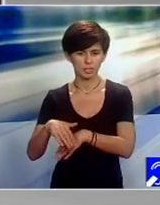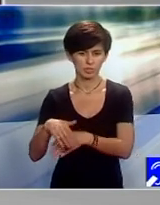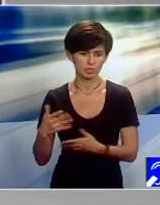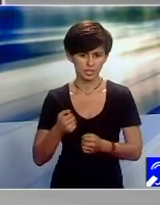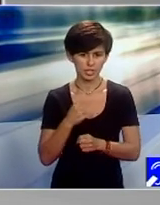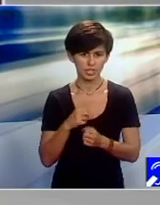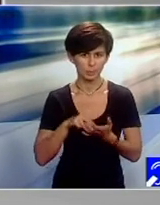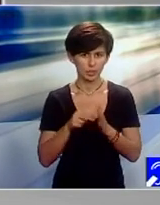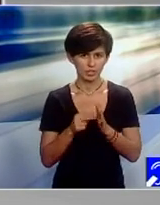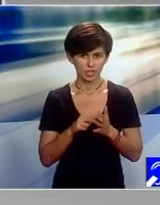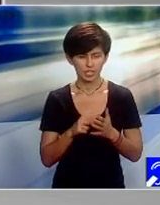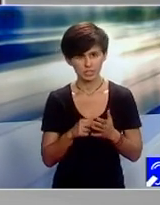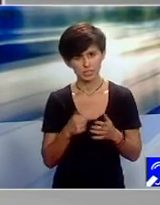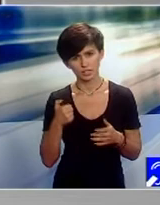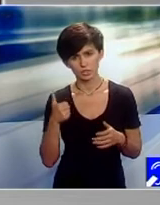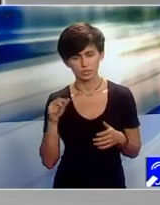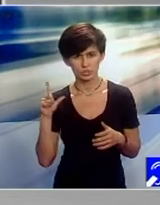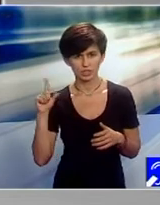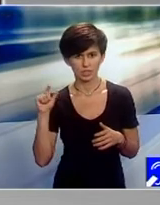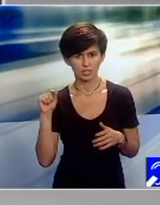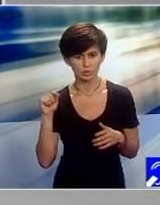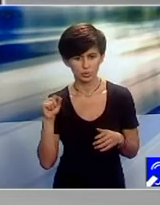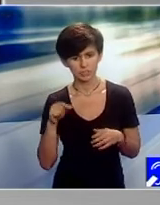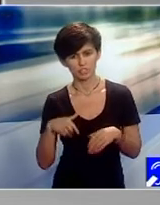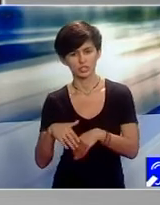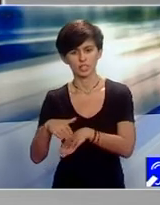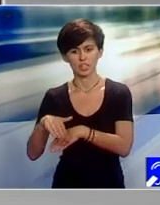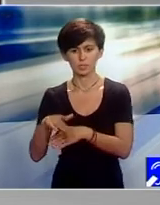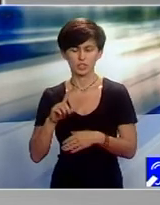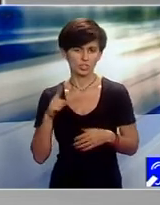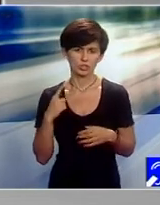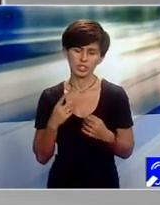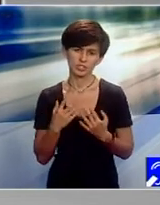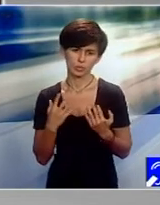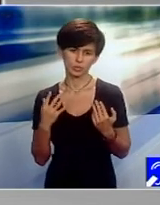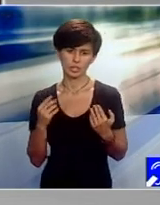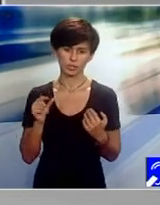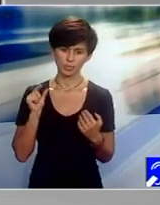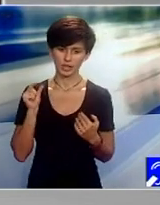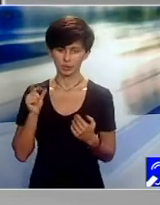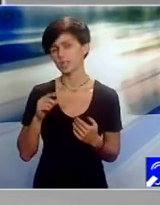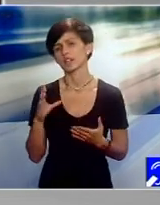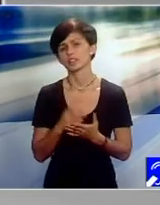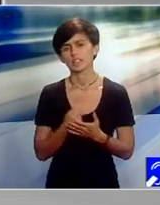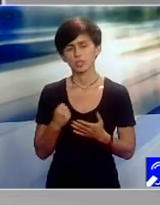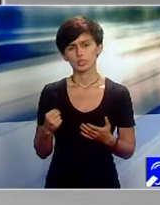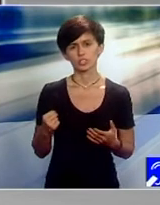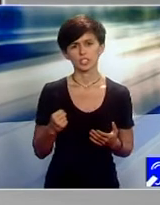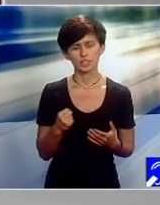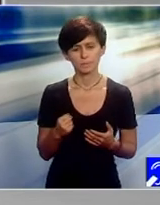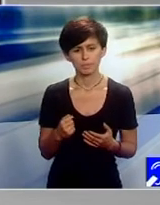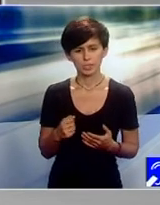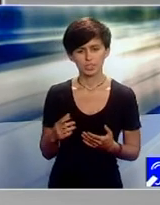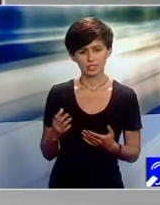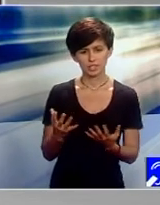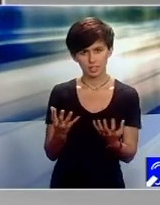regularitate, 120, nu e un număr de neglijat. Ați reușit să atrageți în timp cât tot mai mulți oameni